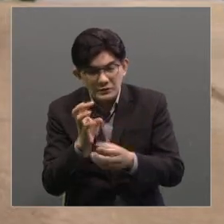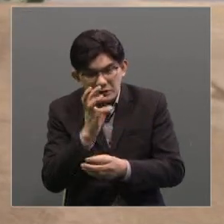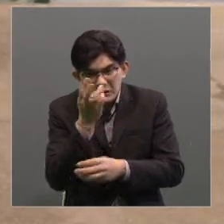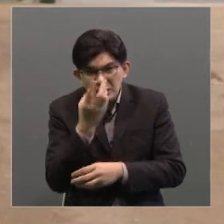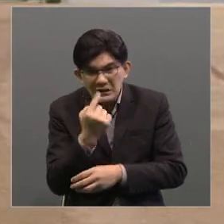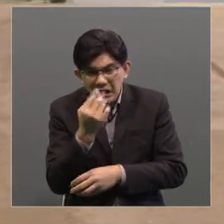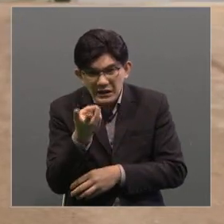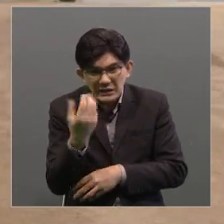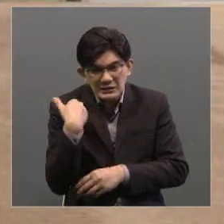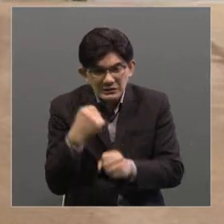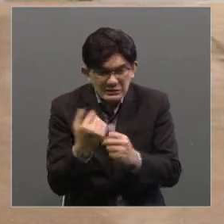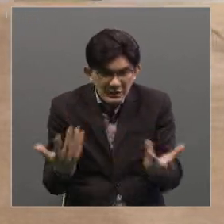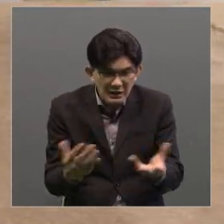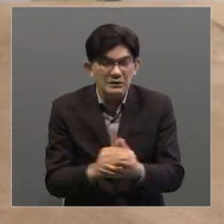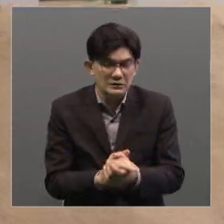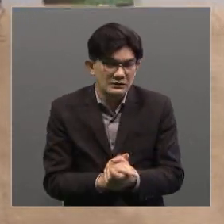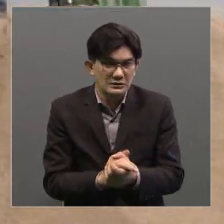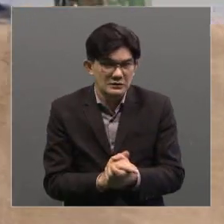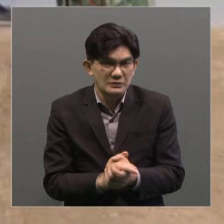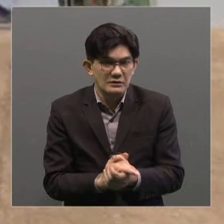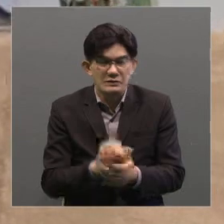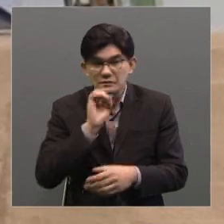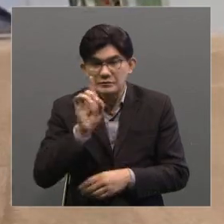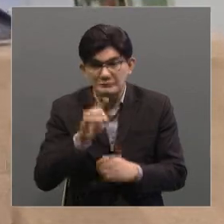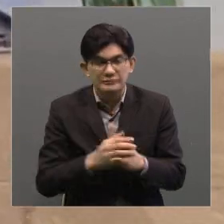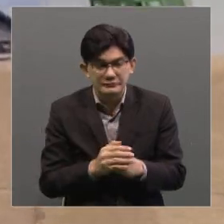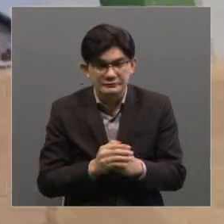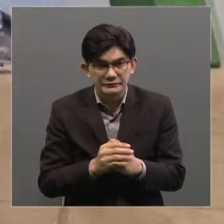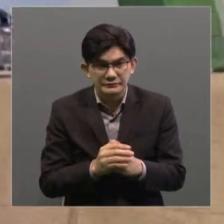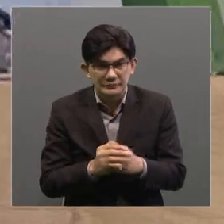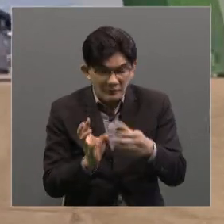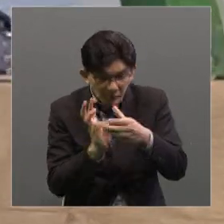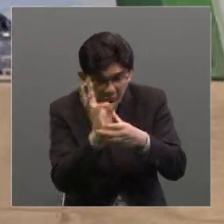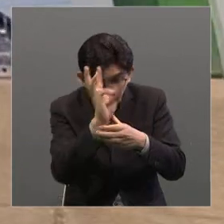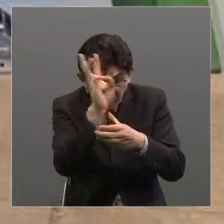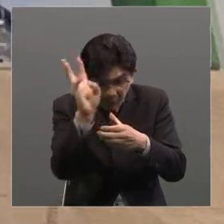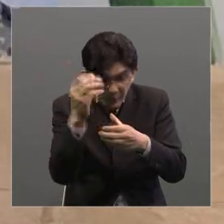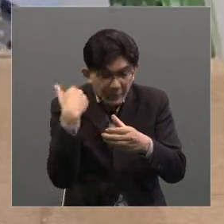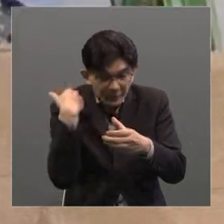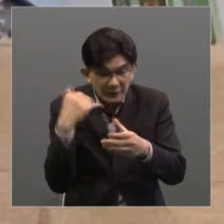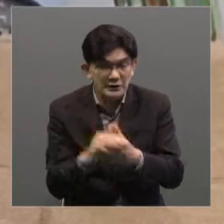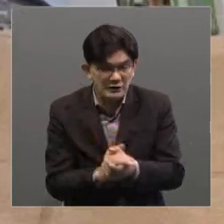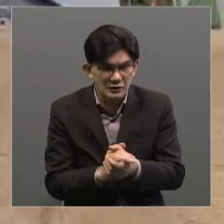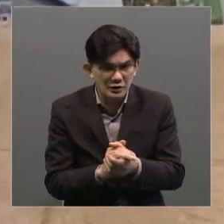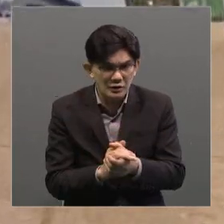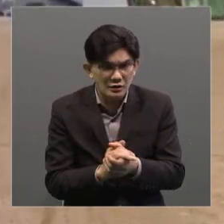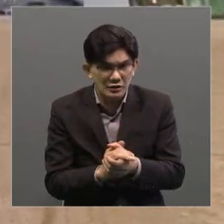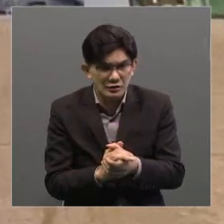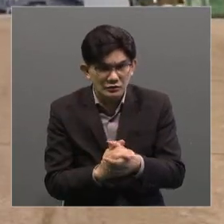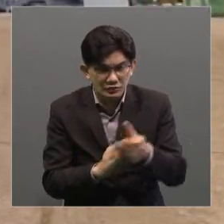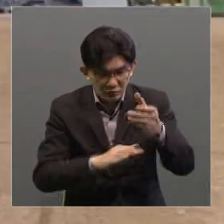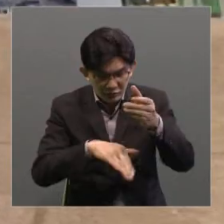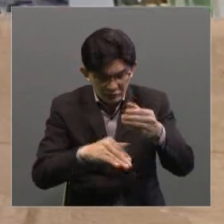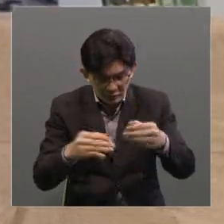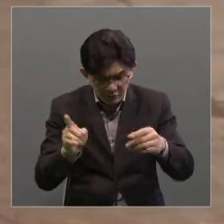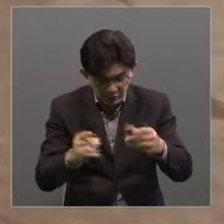ไปทีนี้เมื่อกี้พูดถึงแค่ส่วนที่ว่าหลุดออกไปทางปลายปล่องนะฮะในส่วนที่อยู่ก้น